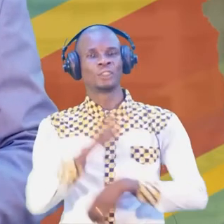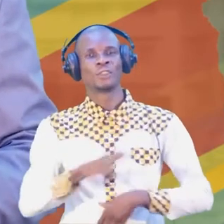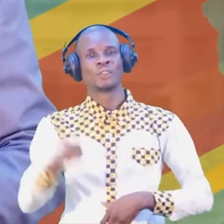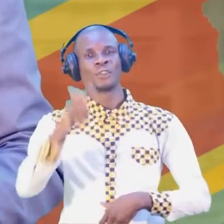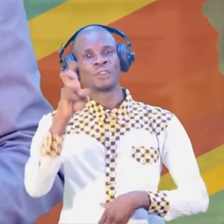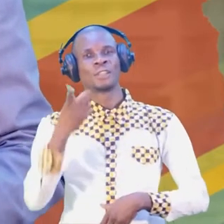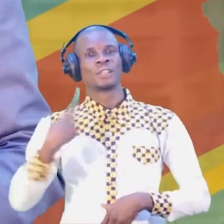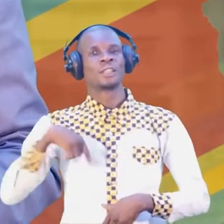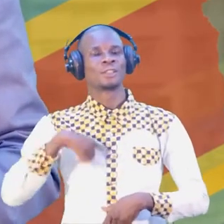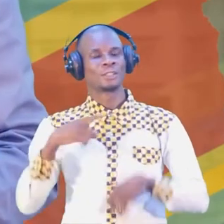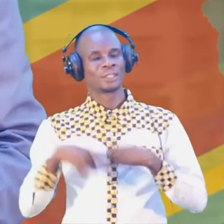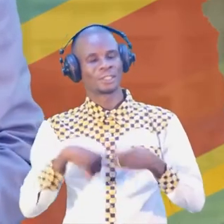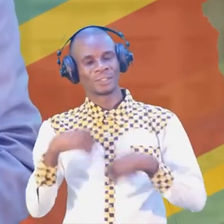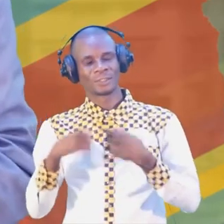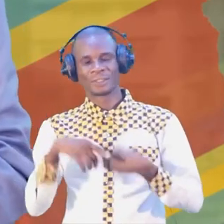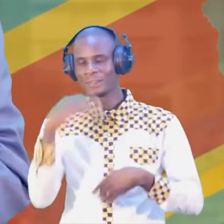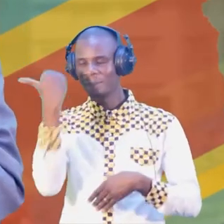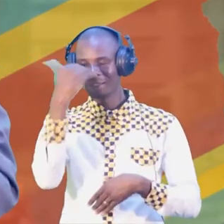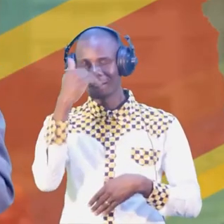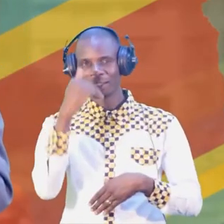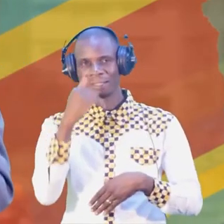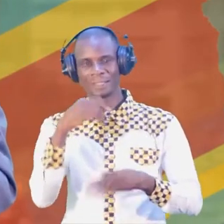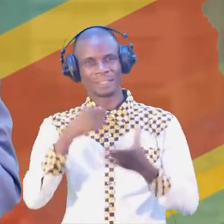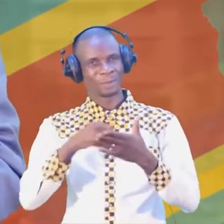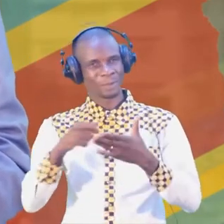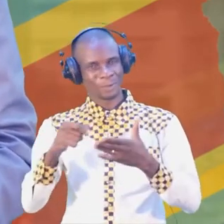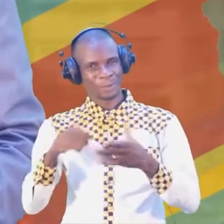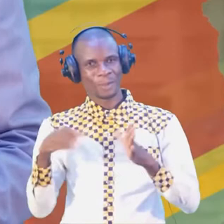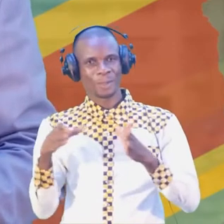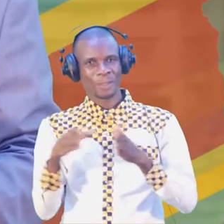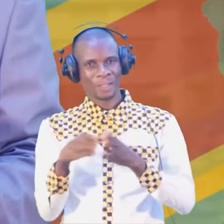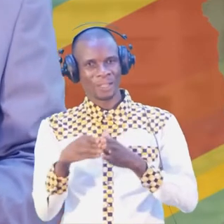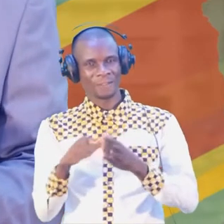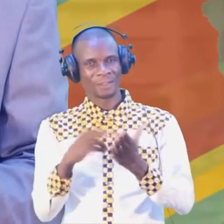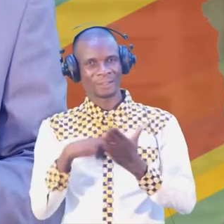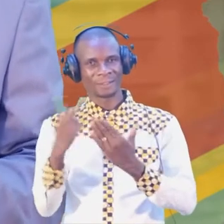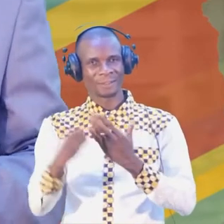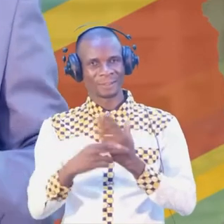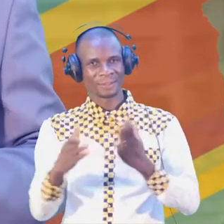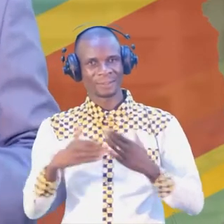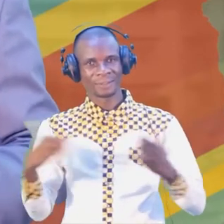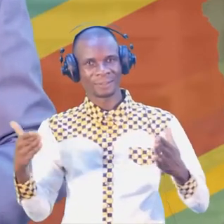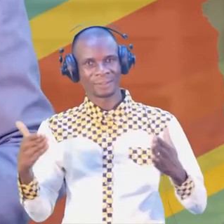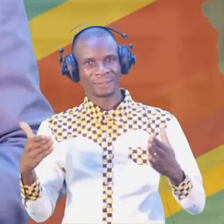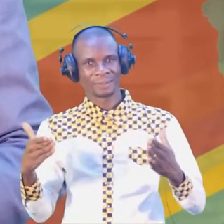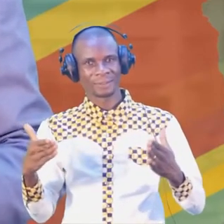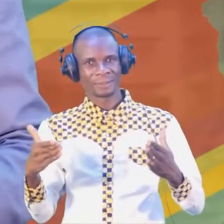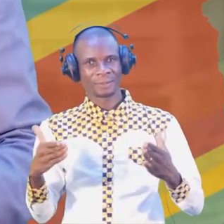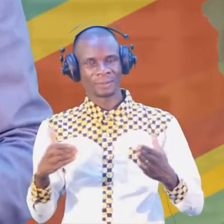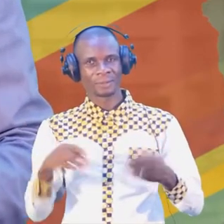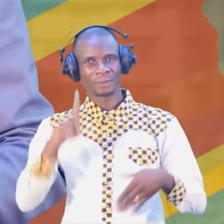long voyage yetu. Que nous avons commencé à travers les Écritures. Maandiko matakatifu. Avec ce grand programme